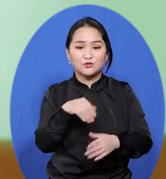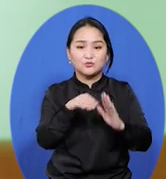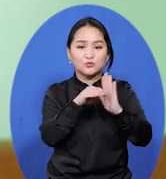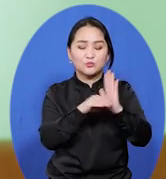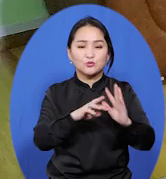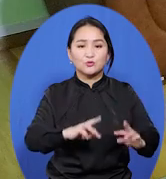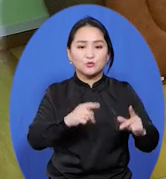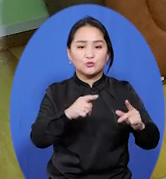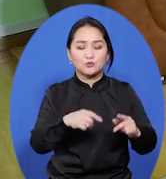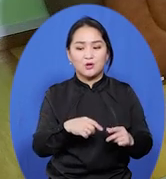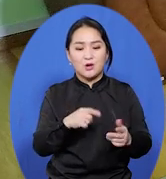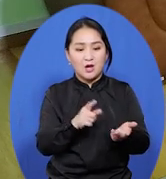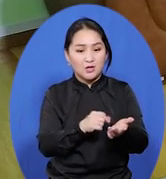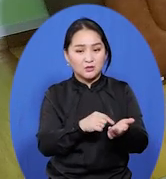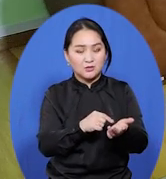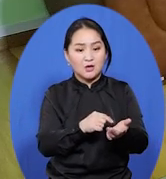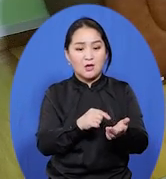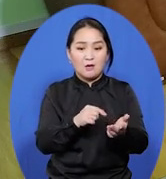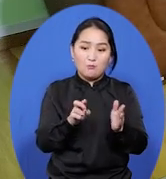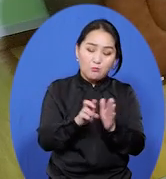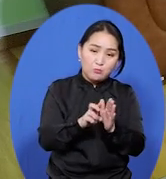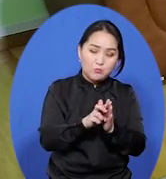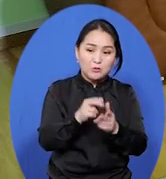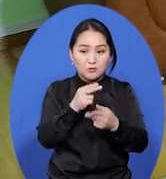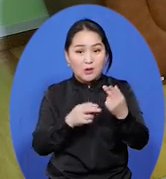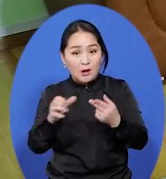энэ журмууд өөрчлөгдсөн. Хамрагдах шаардлага бослууд нь өөрчлөгдсөн.